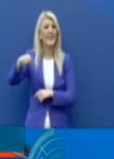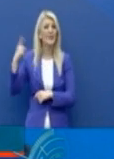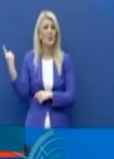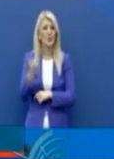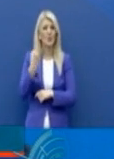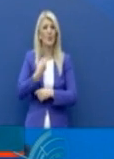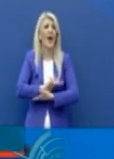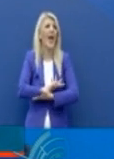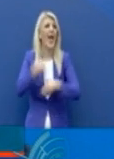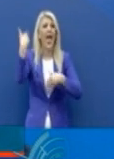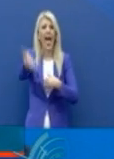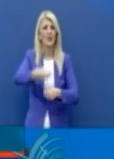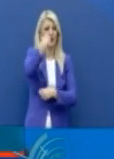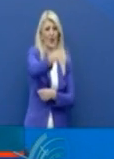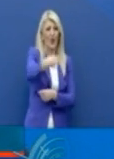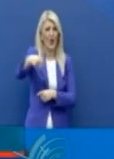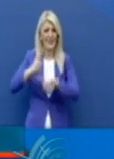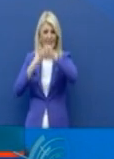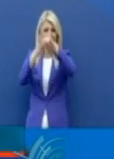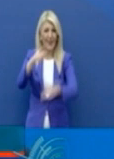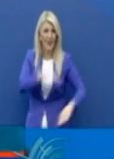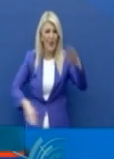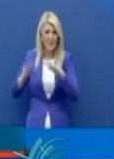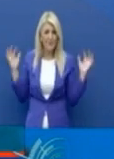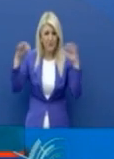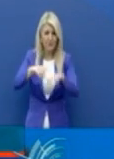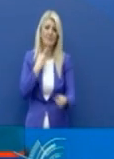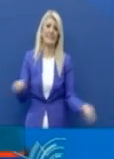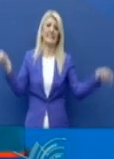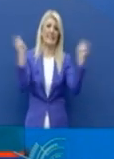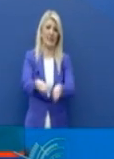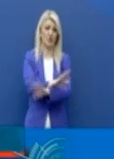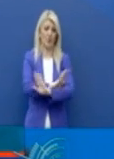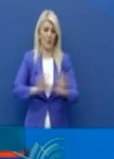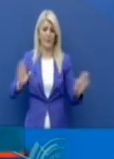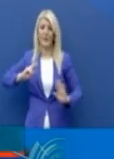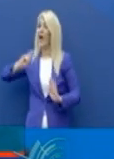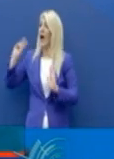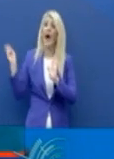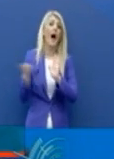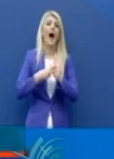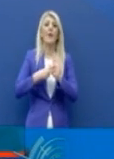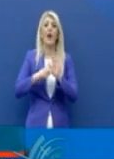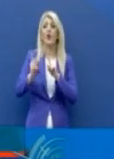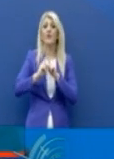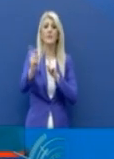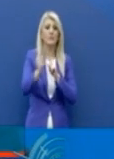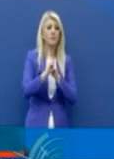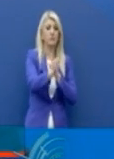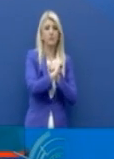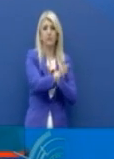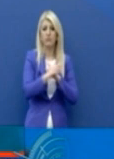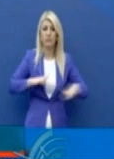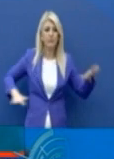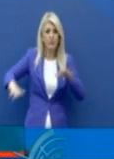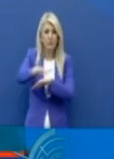ανοιχτό δημόσιο χώρο. Πέμπτον, τη διατήρηση της απαγόρευσης μετακινήσεων κατά τις ώρες από τις 10 το βράδυ έως τις